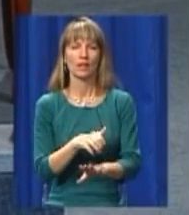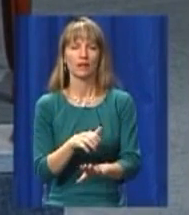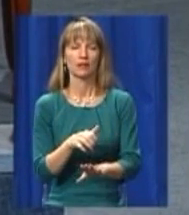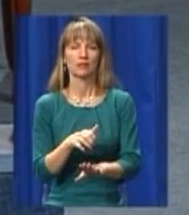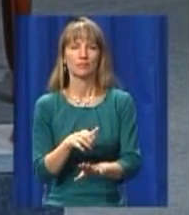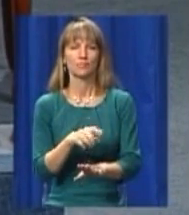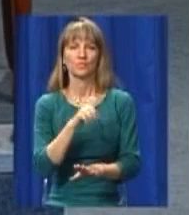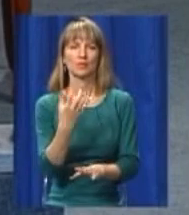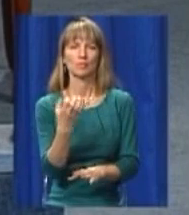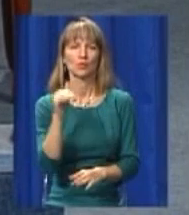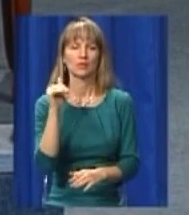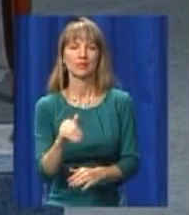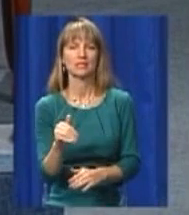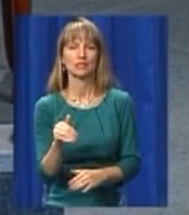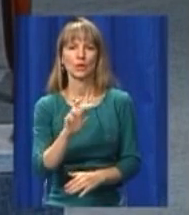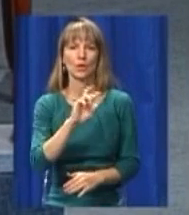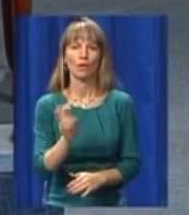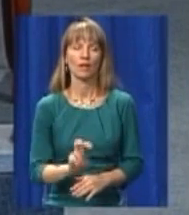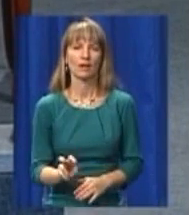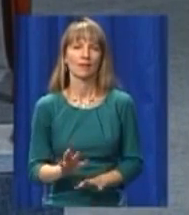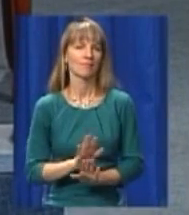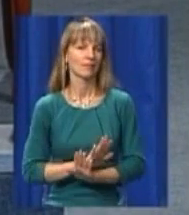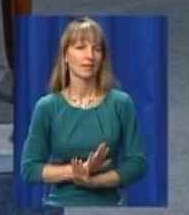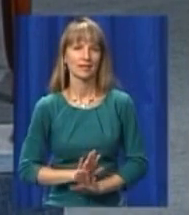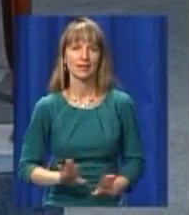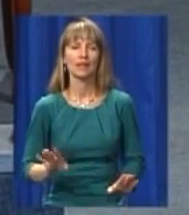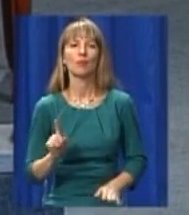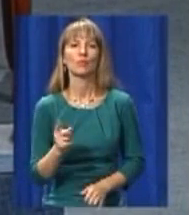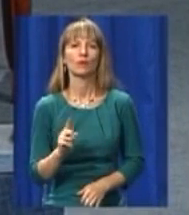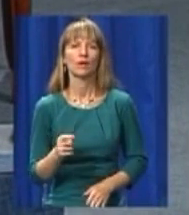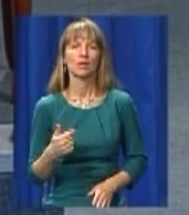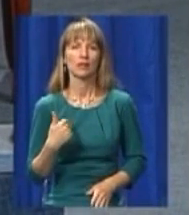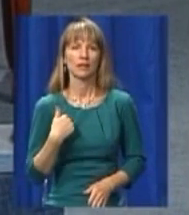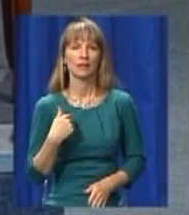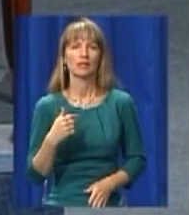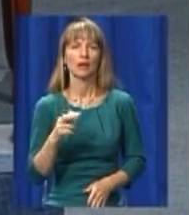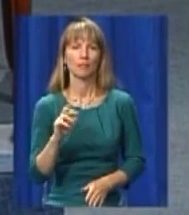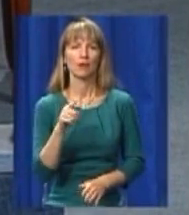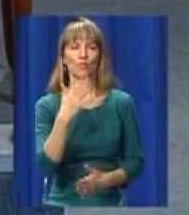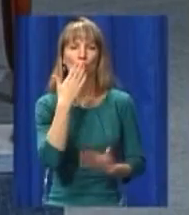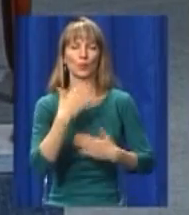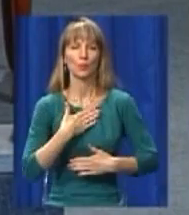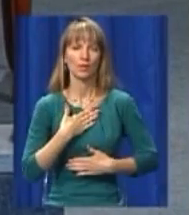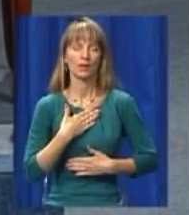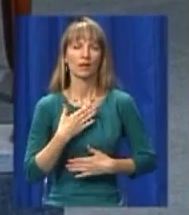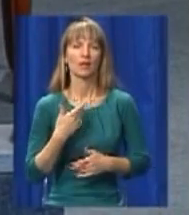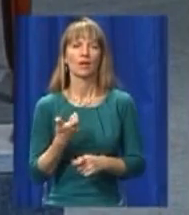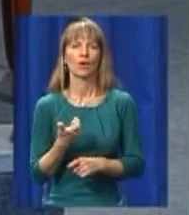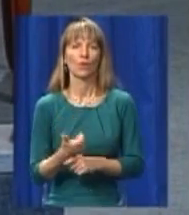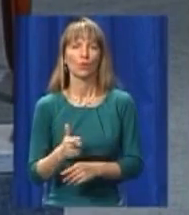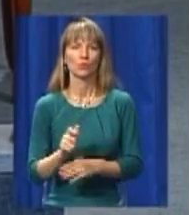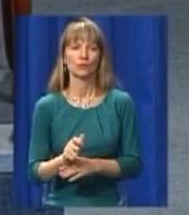знаю, за $500 000 там доларів? Ні. Чому? Тому що я його люблю. Ну, це дуже